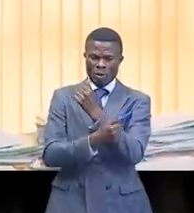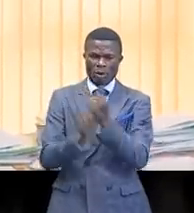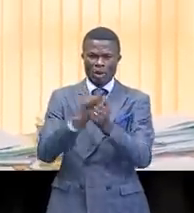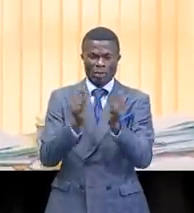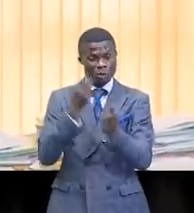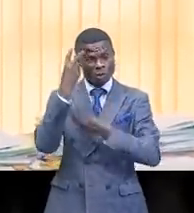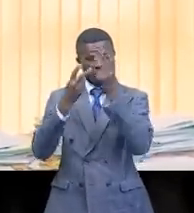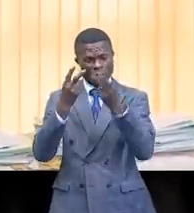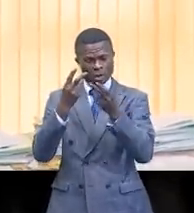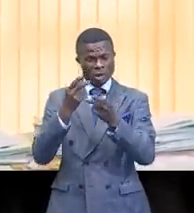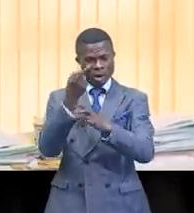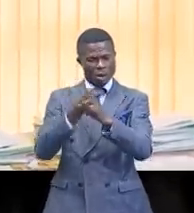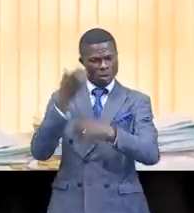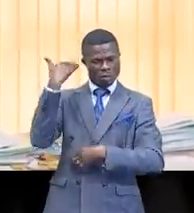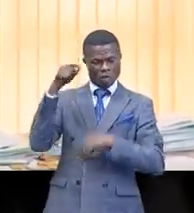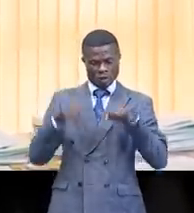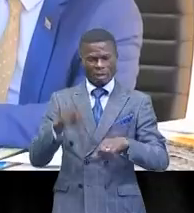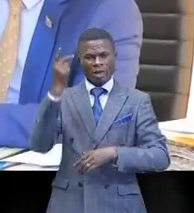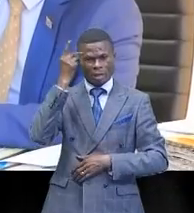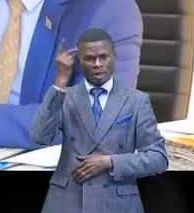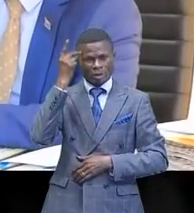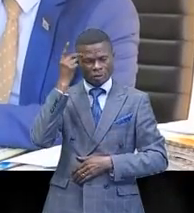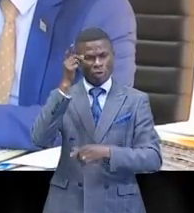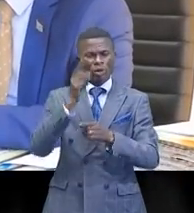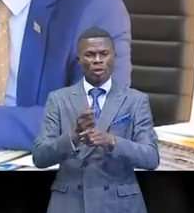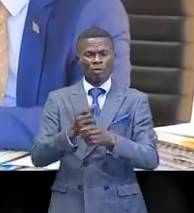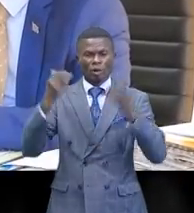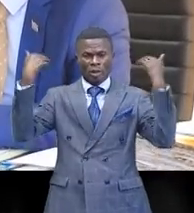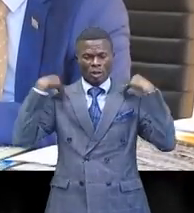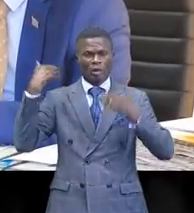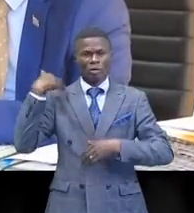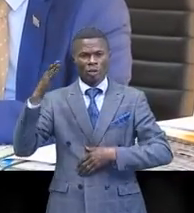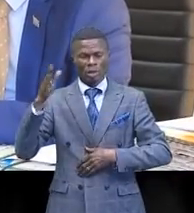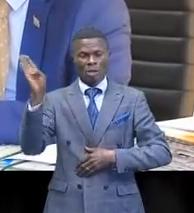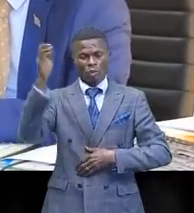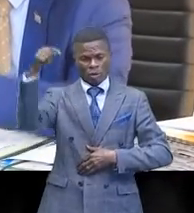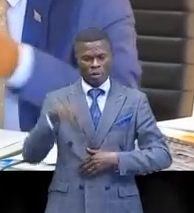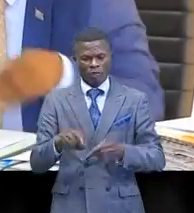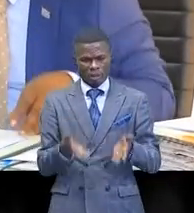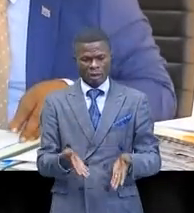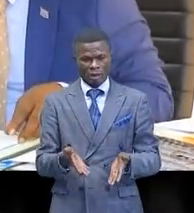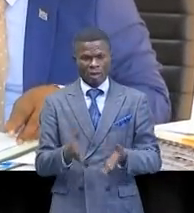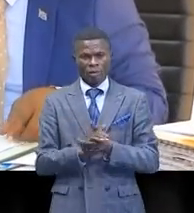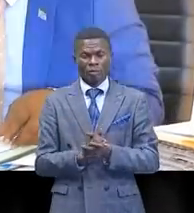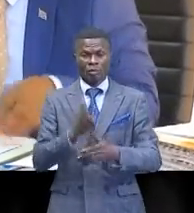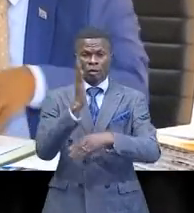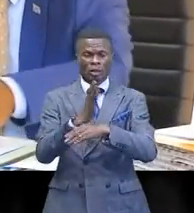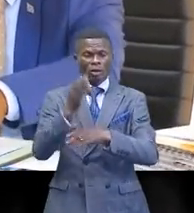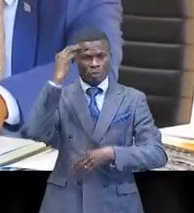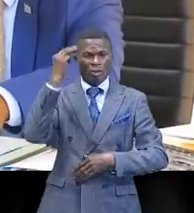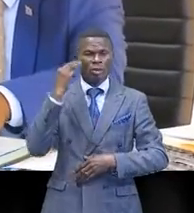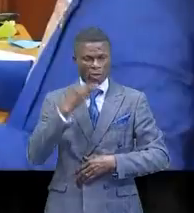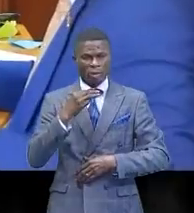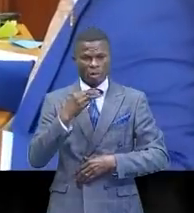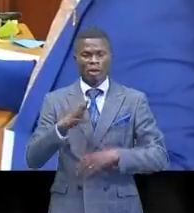de la visite il y a quelques mois à Kinshasa effectuée par le chef de l'État burundais. Le Conseil de ministres